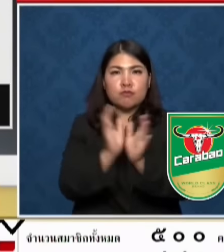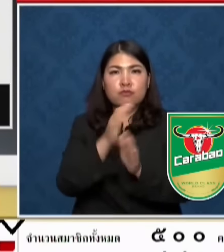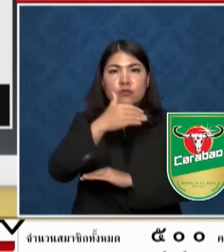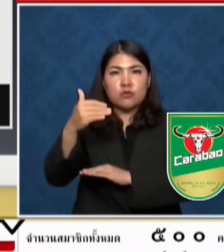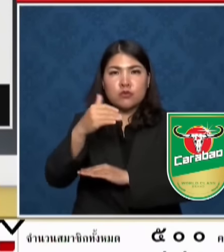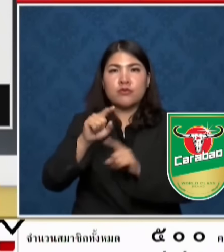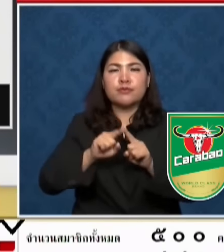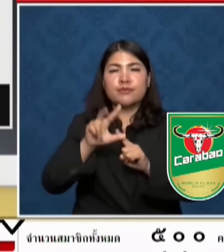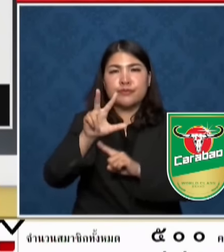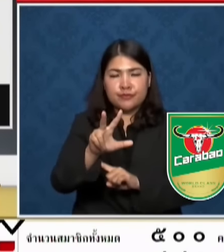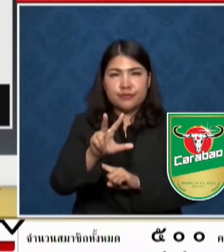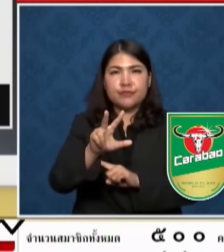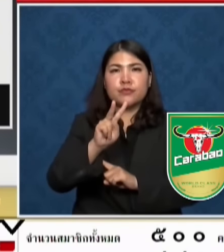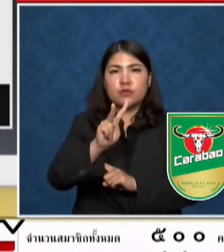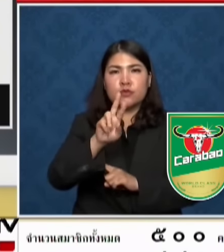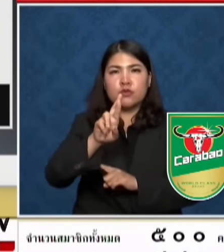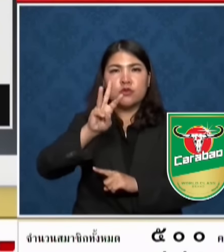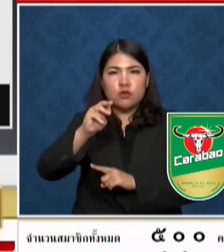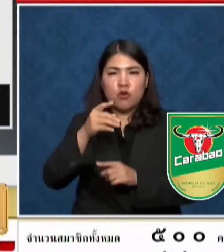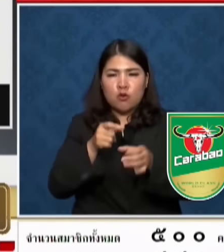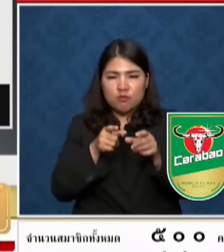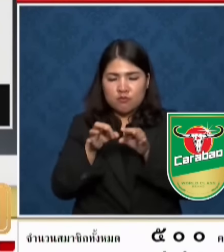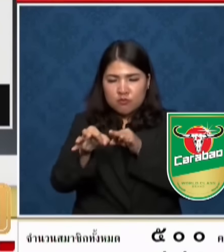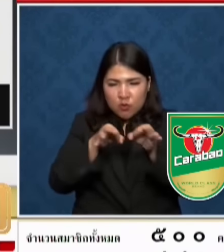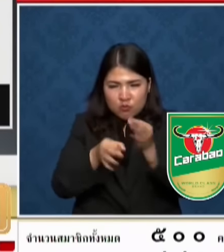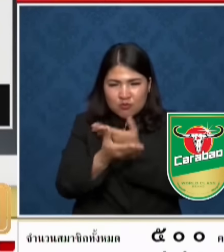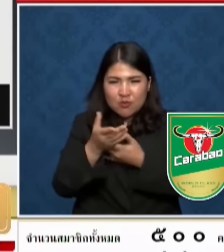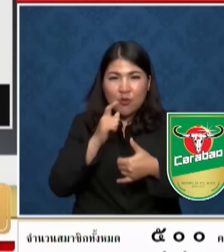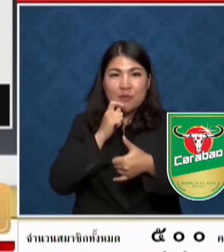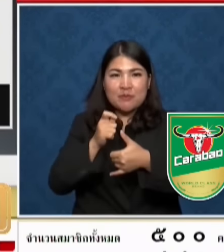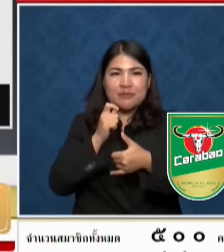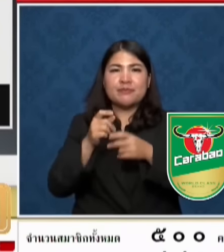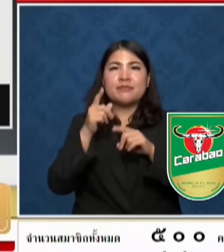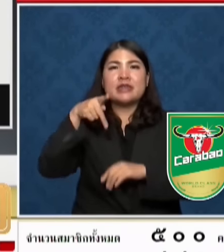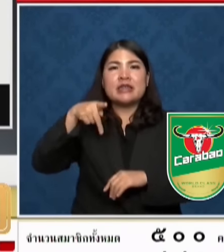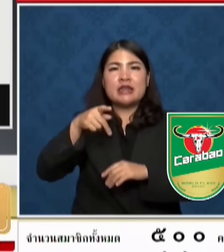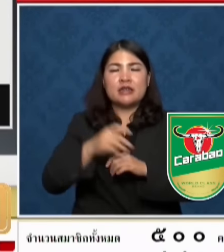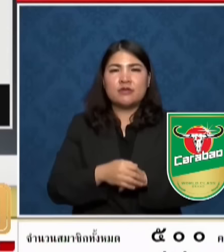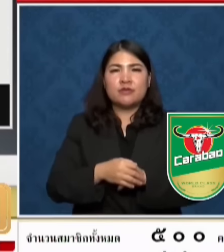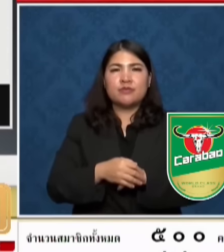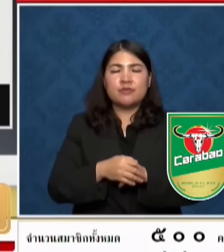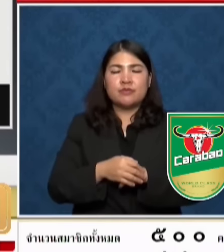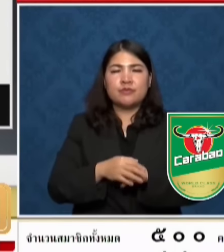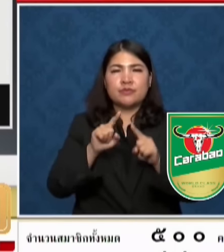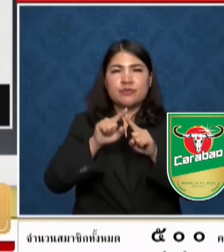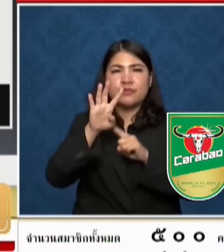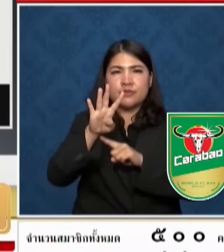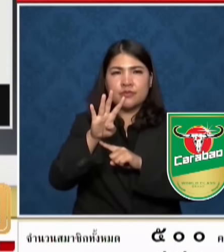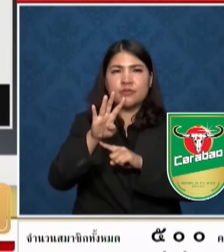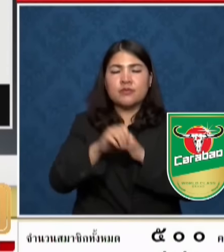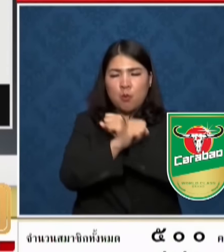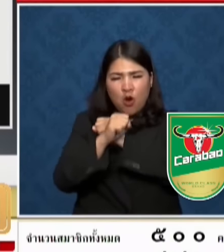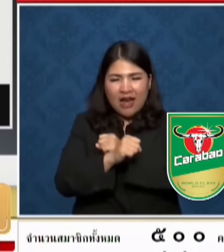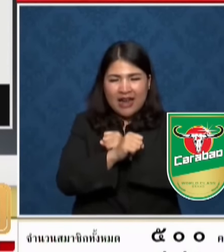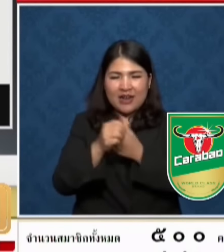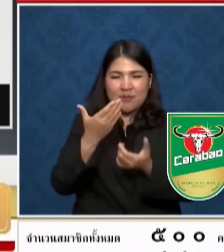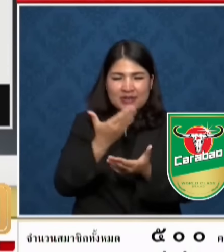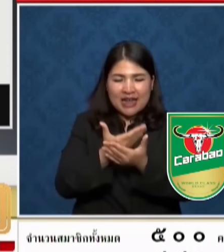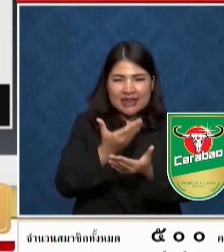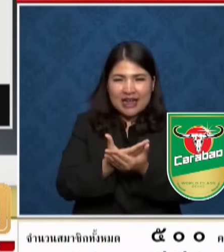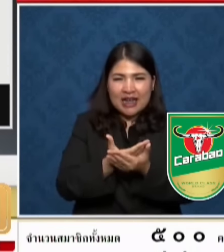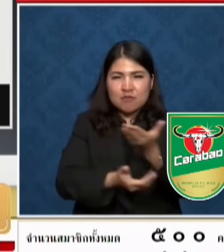ติ 3 กรมสอบสวนคดีพิเศษหรือ DSI 4 สำนักงานป้องกันและปราบปรามการฟอกเงิน